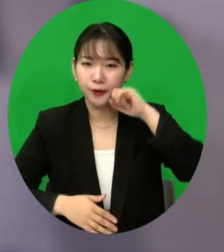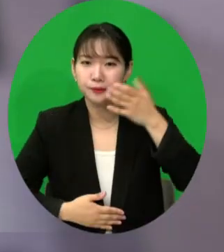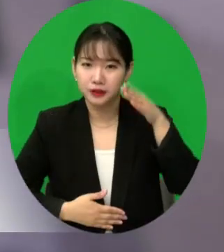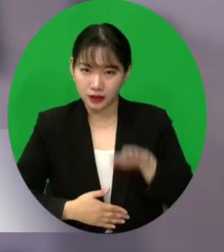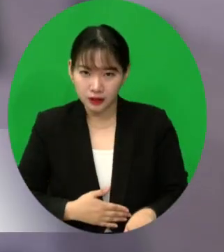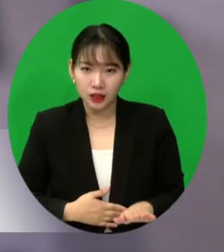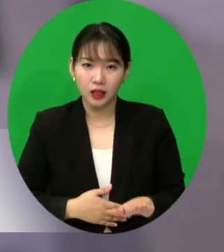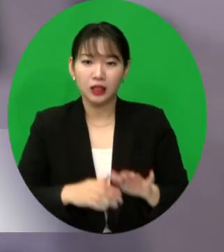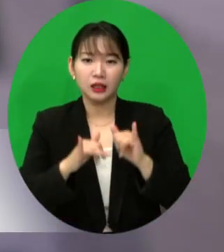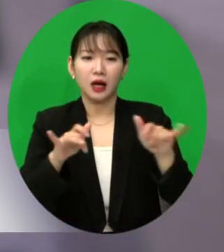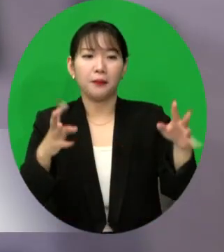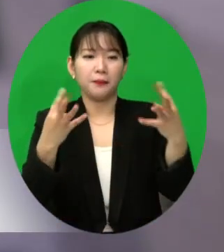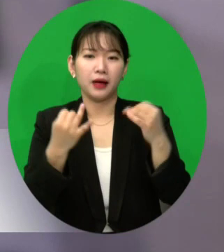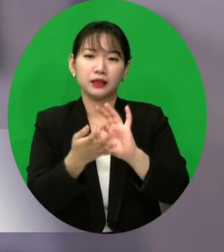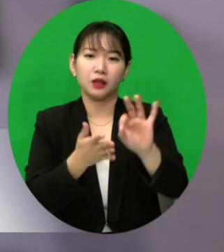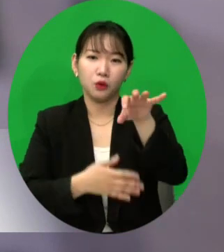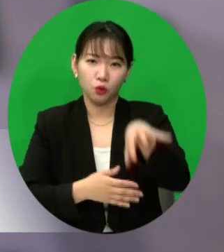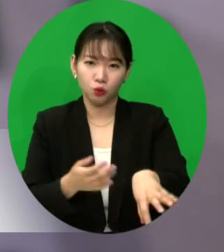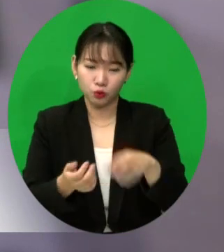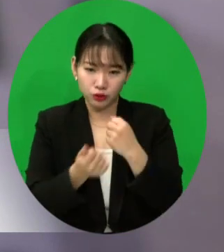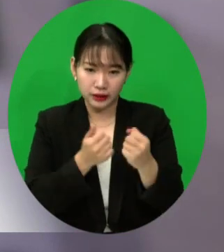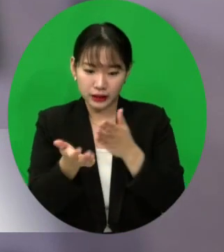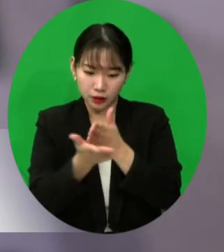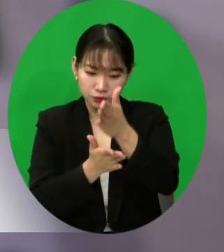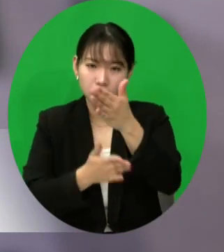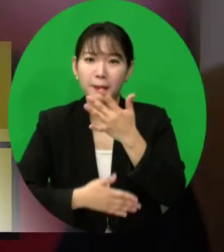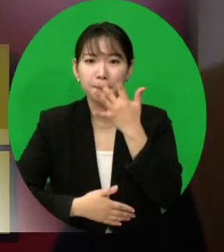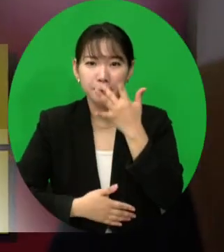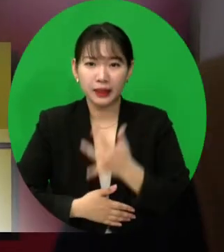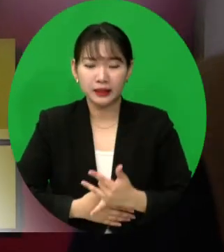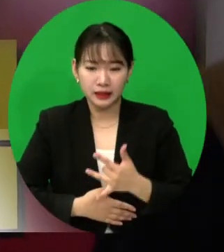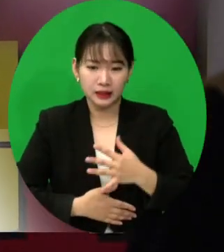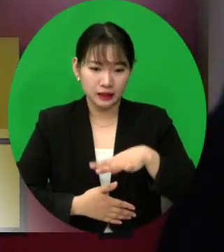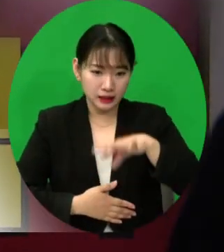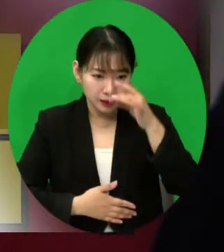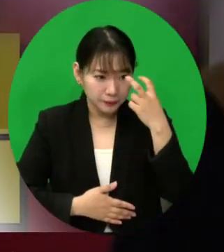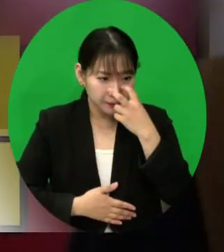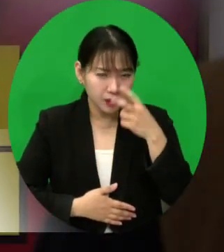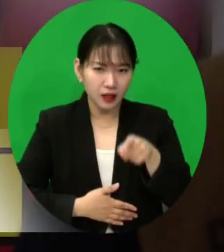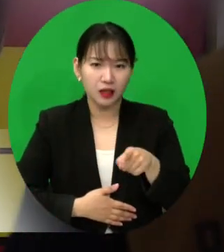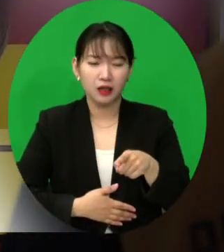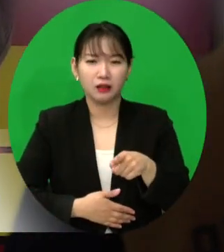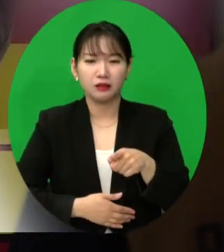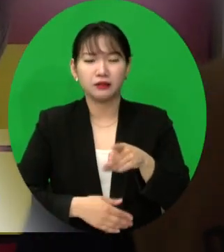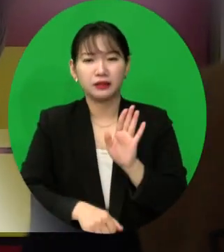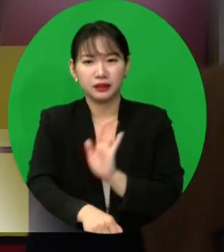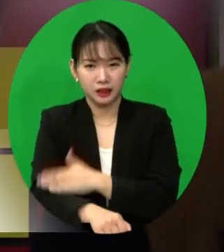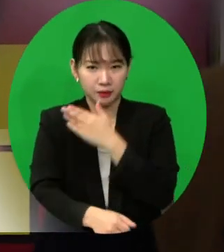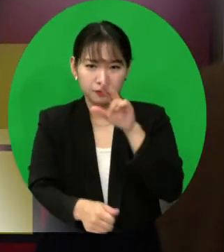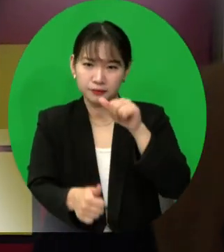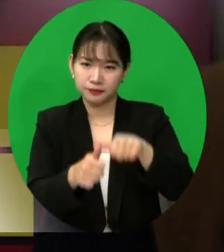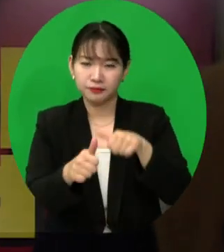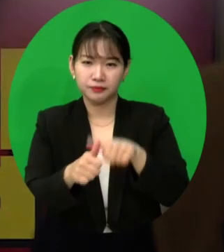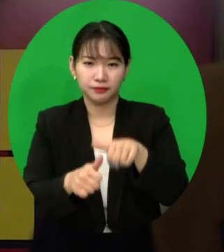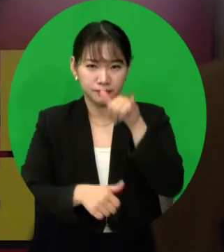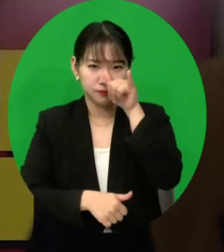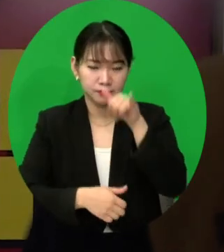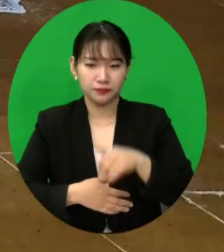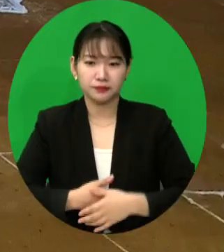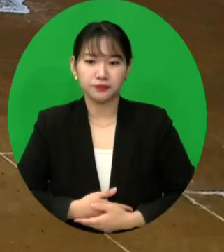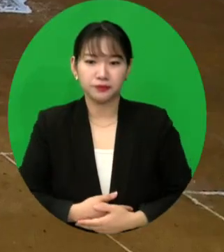다중이용 시설이었음에도 방역 전문가가 빠진 초동점검을 했다는 것은 안일했었다는 지적을 피할 수 없게